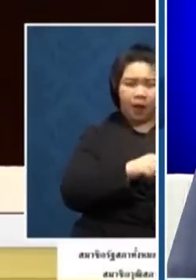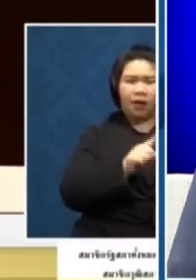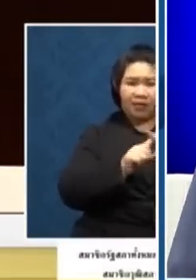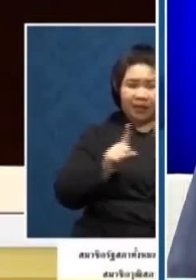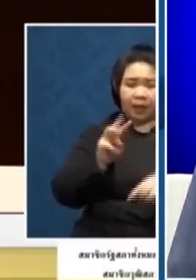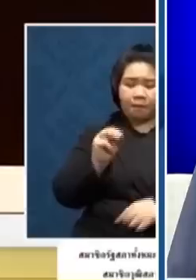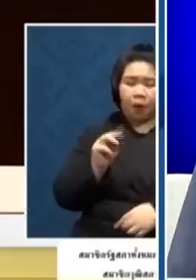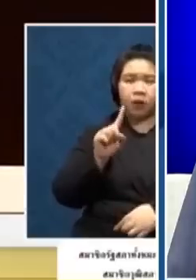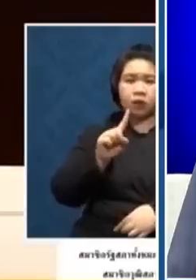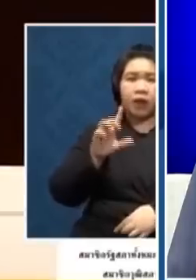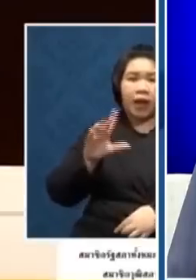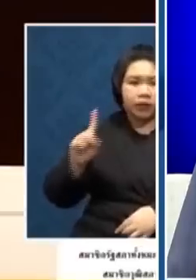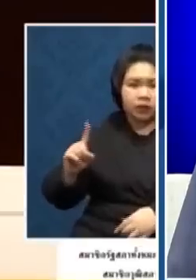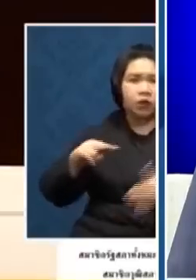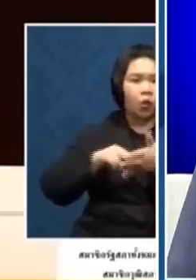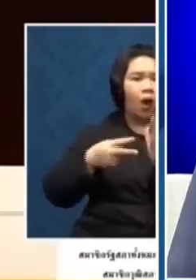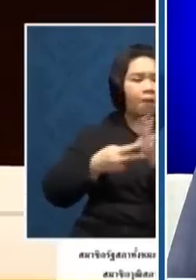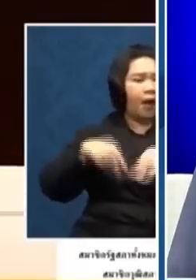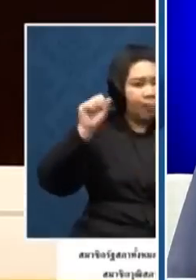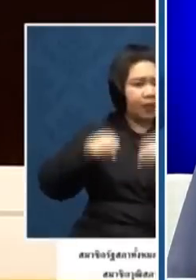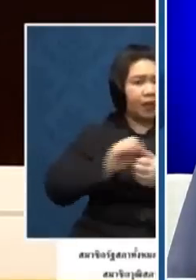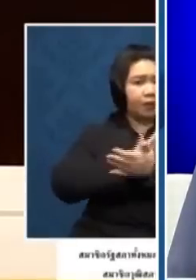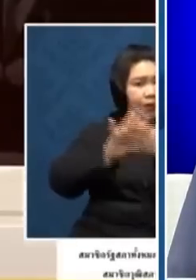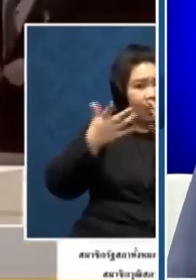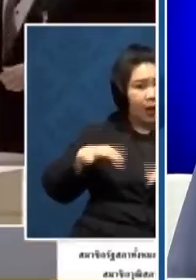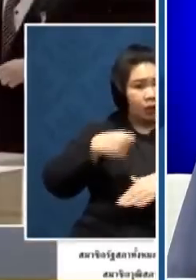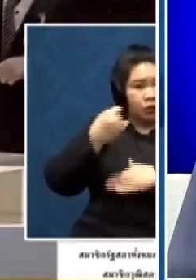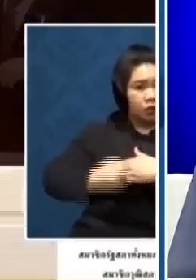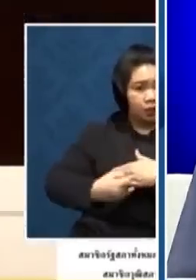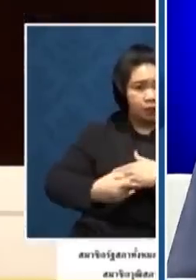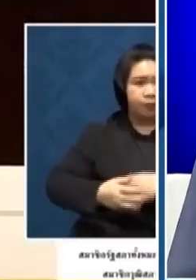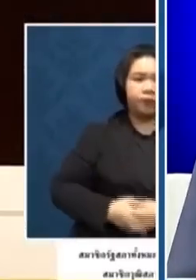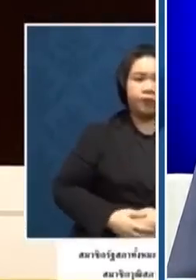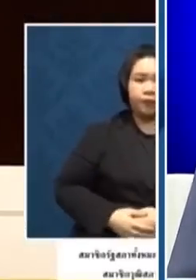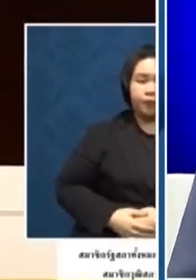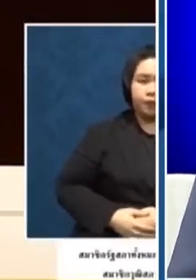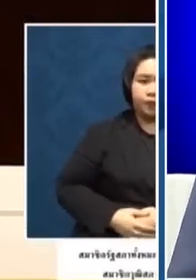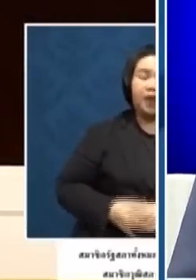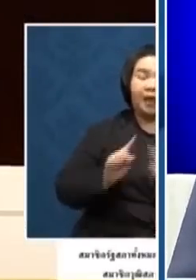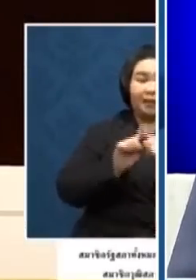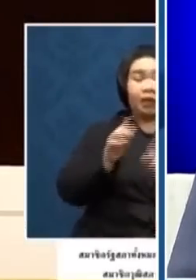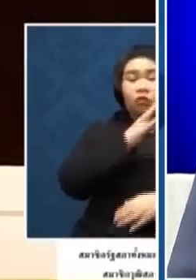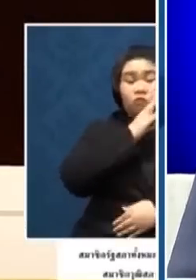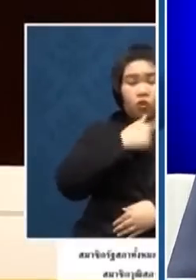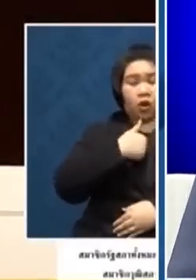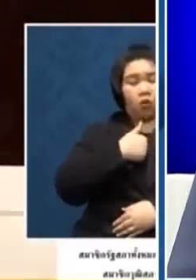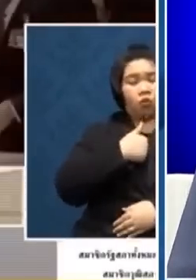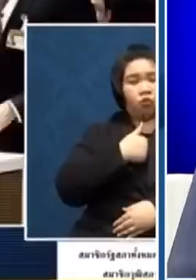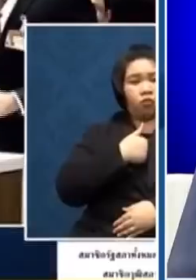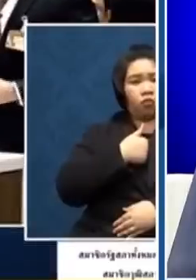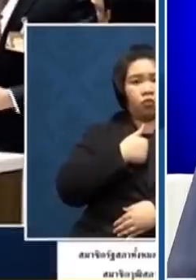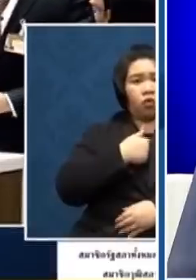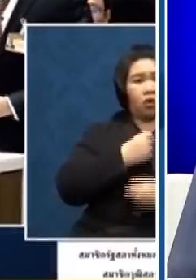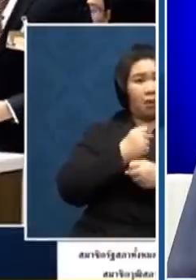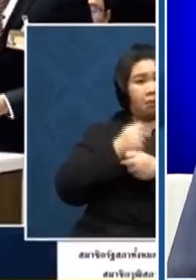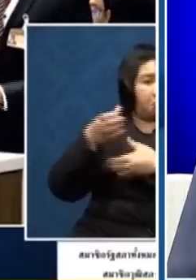ก็ลุกขึ้นบอกอาจารย์ยังไม่ได้เปิดประชุมเลยนะฮะอาจารย ์สกิดบอกหน่อย เสร็จ